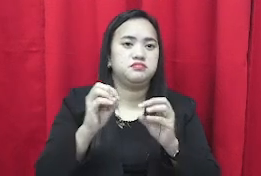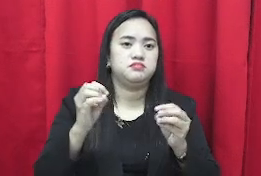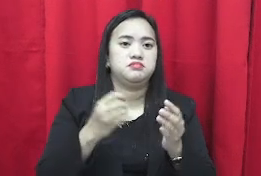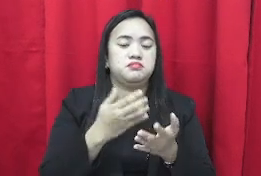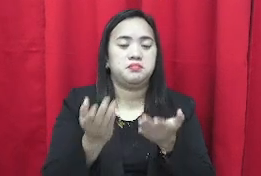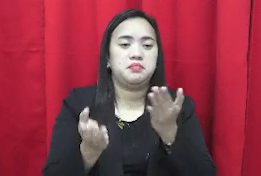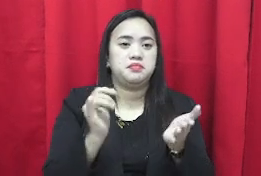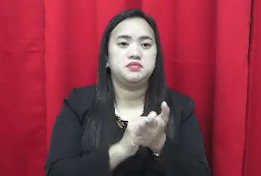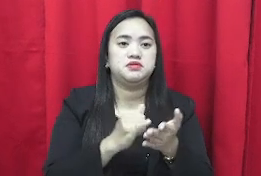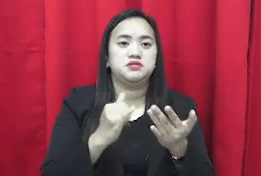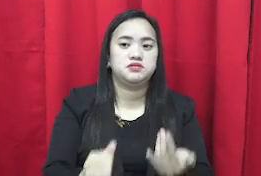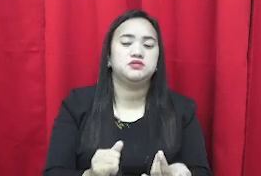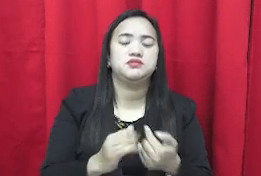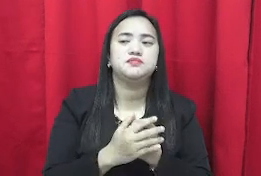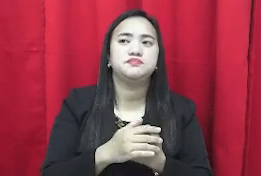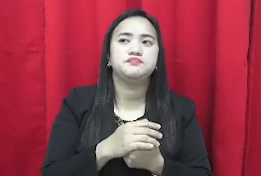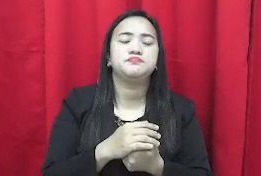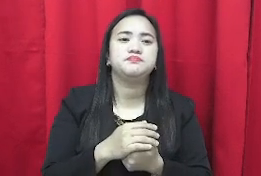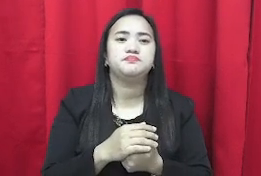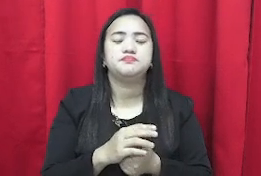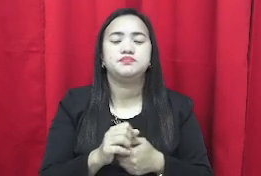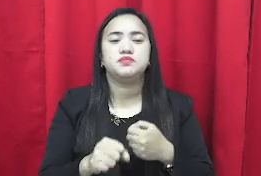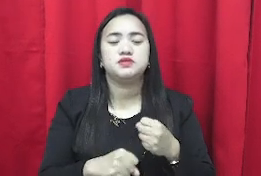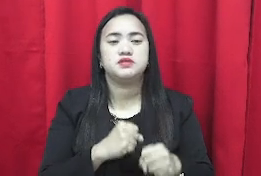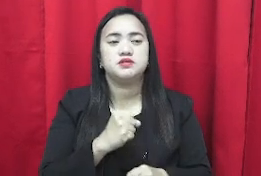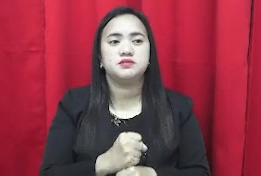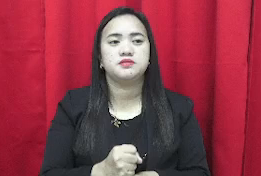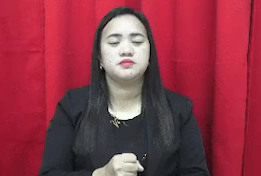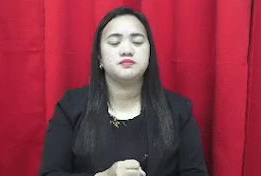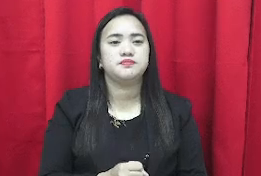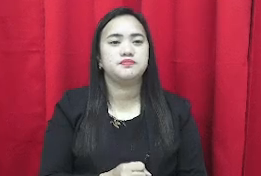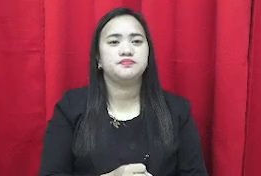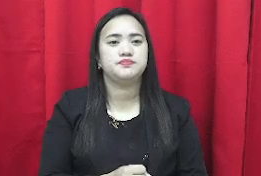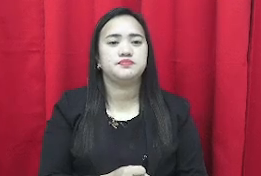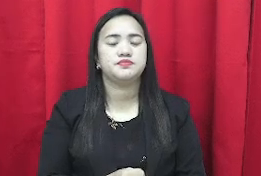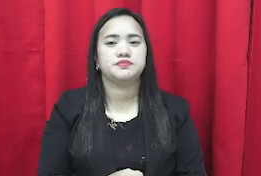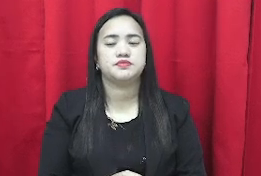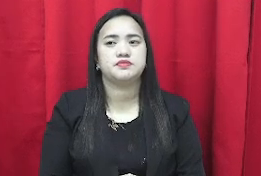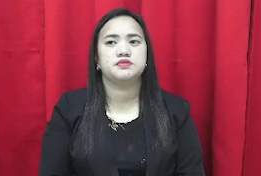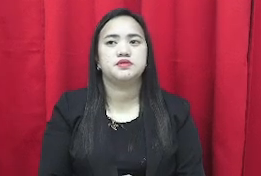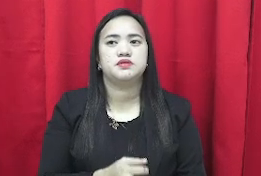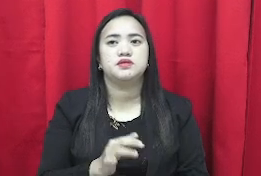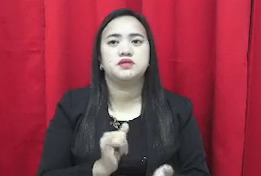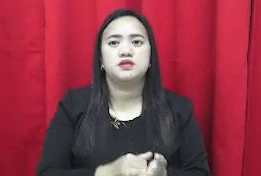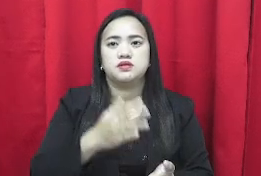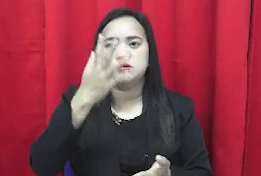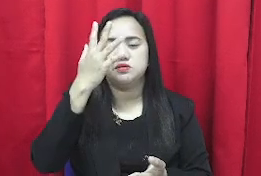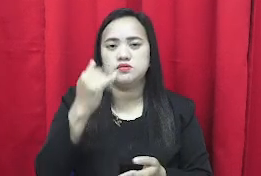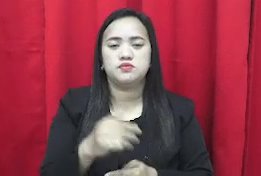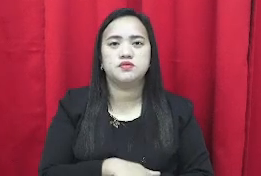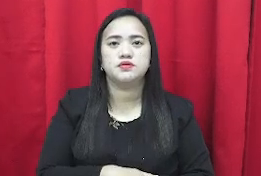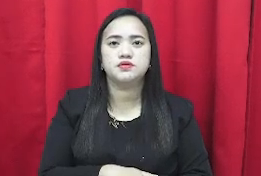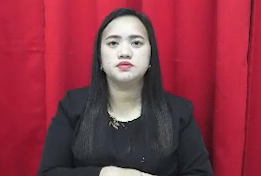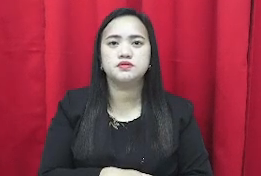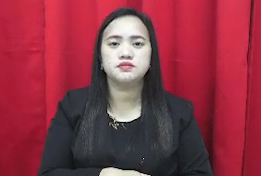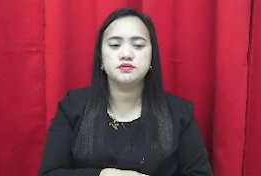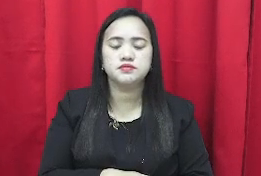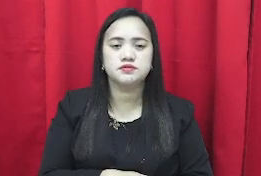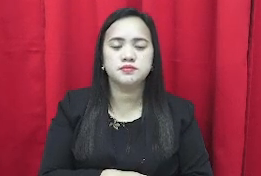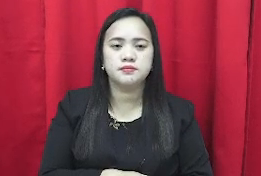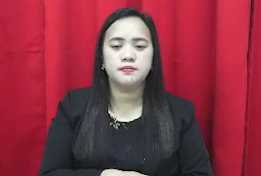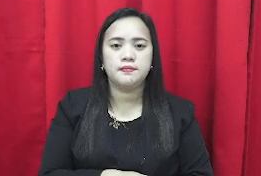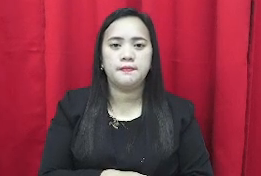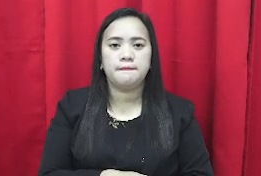huling araw ng summer balikatan ' ba sir Rudy kaya samantalahin natin mga kapatid huwag tayong manghinayang huwag natin